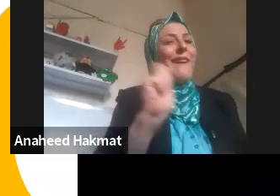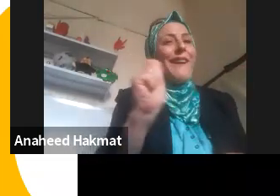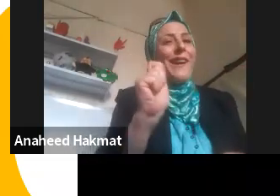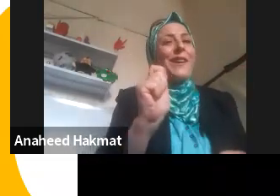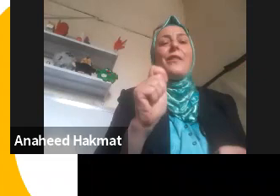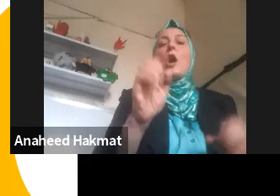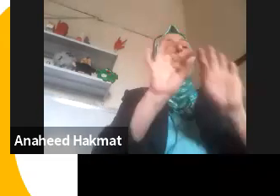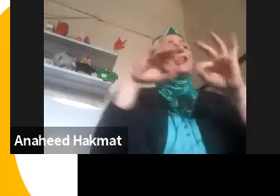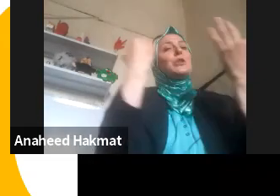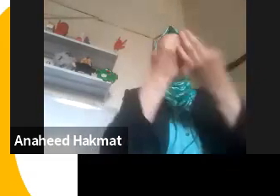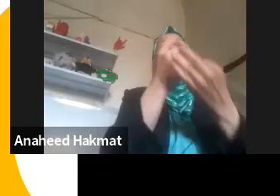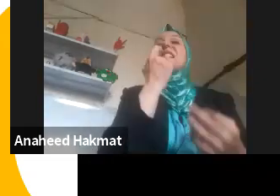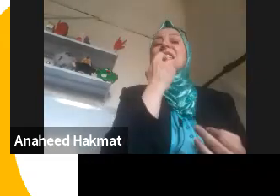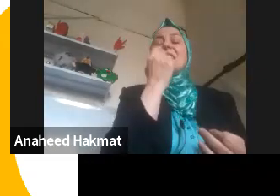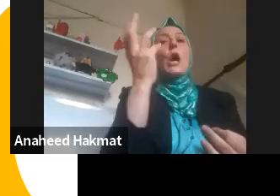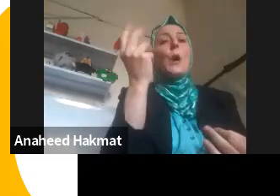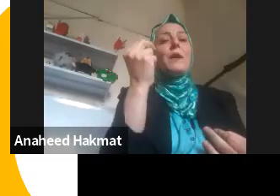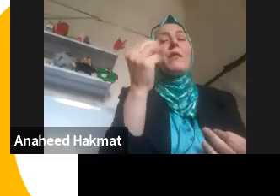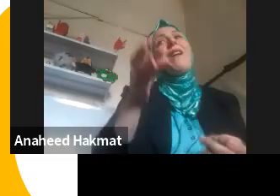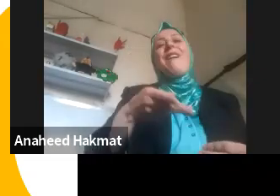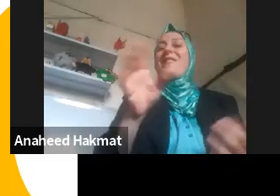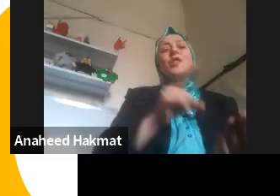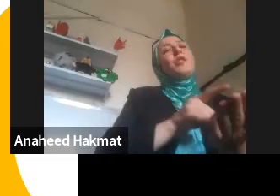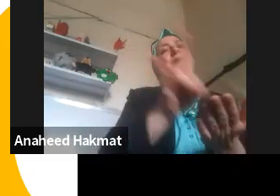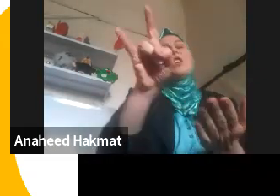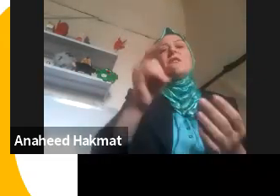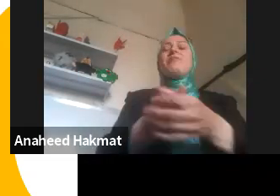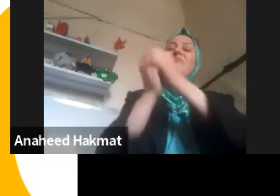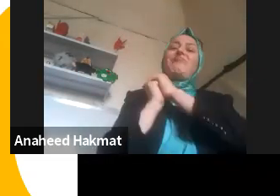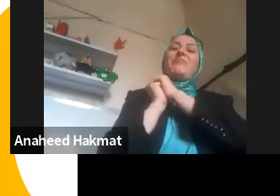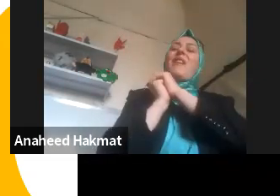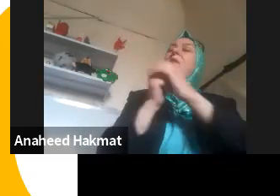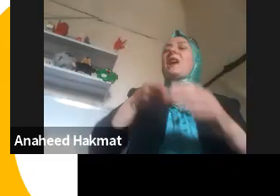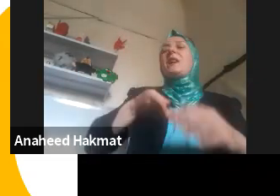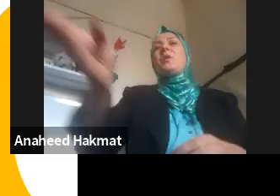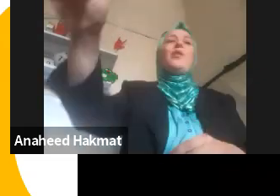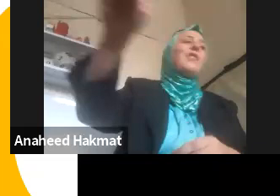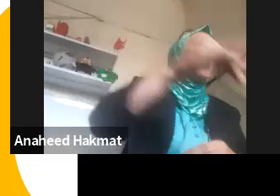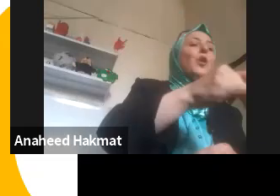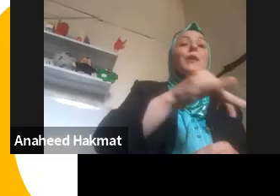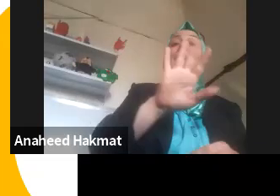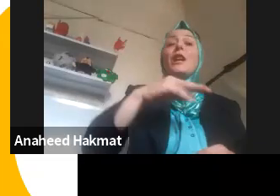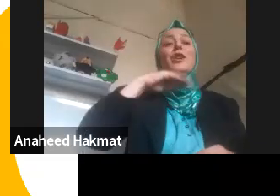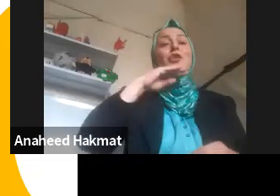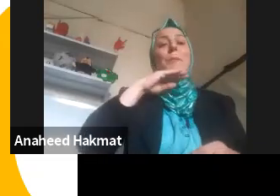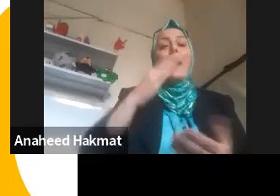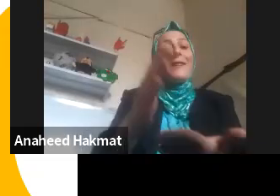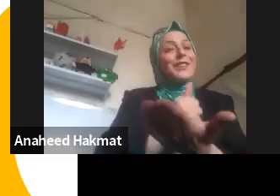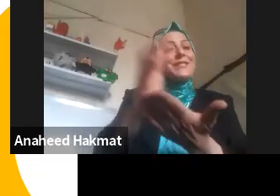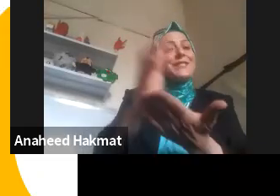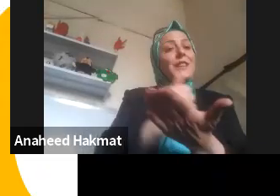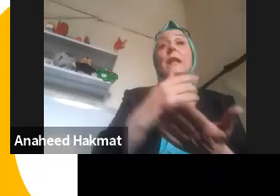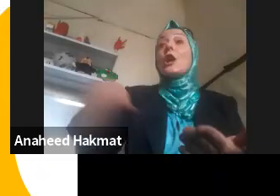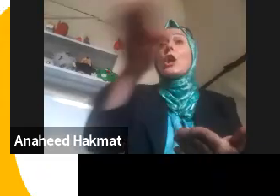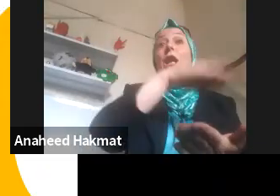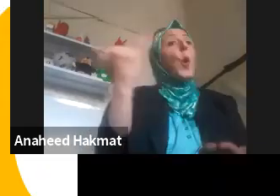والعمر، إذا هم لاجئين منتقلين لمنطقة تانية، الوضع السياسي الاقتصادي والاجتماعي، وكل هاي القضايا كثير مهم نعمل